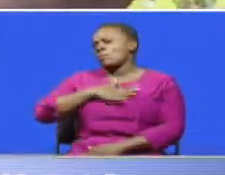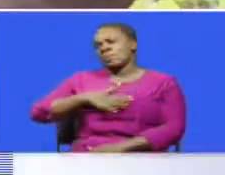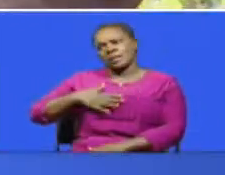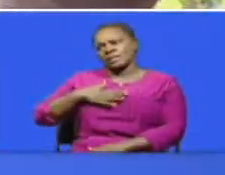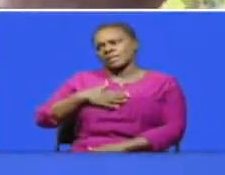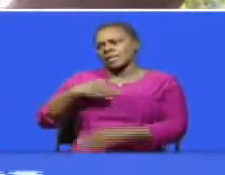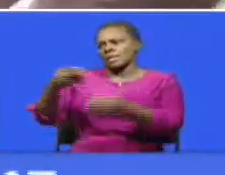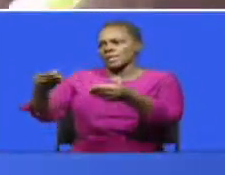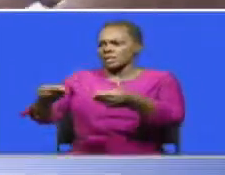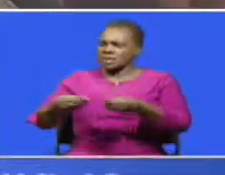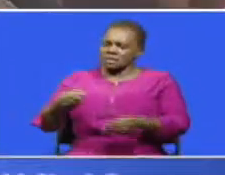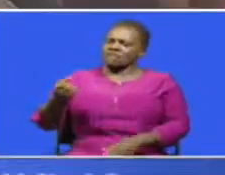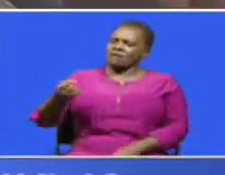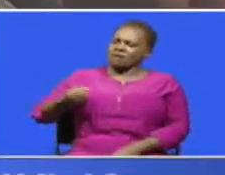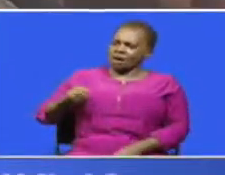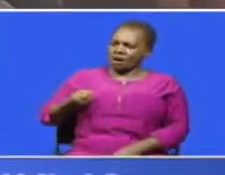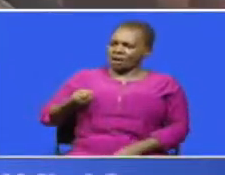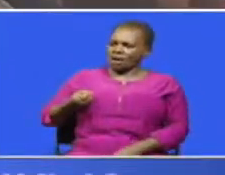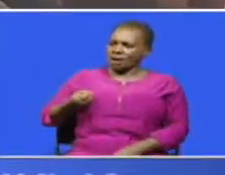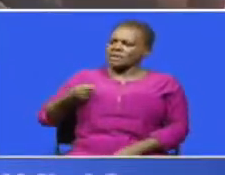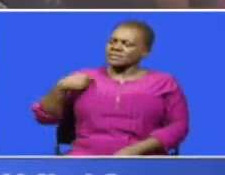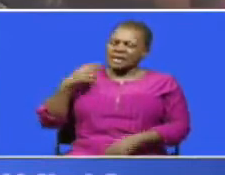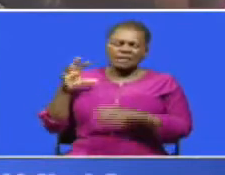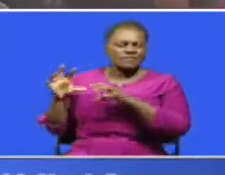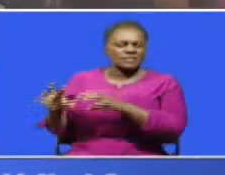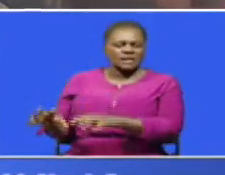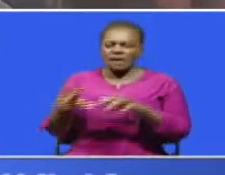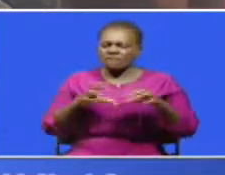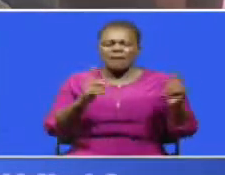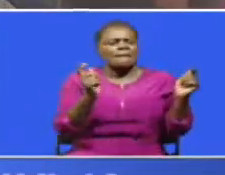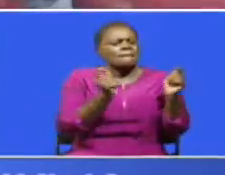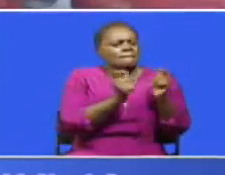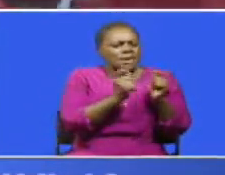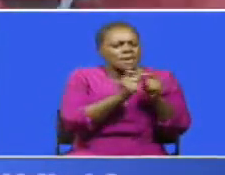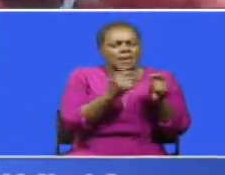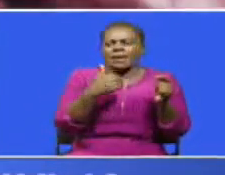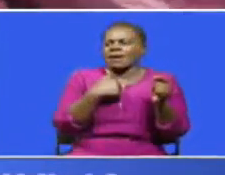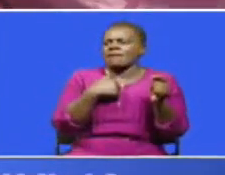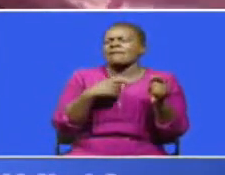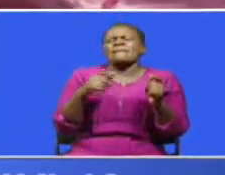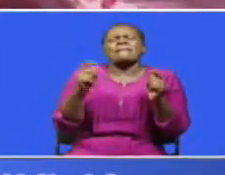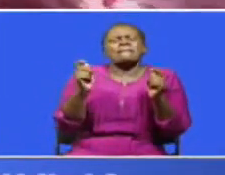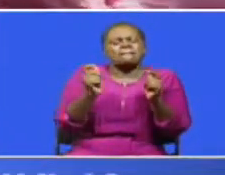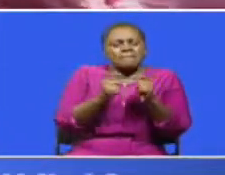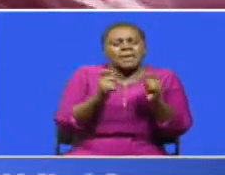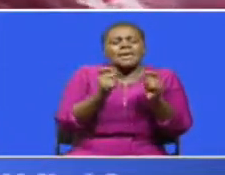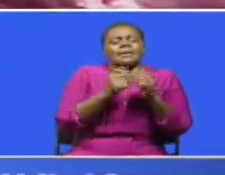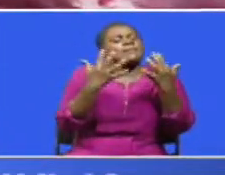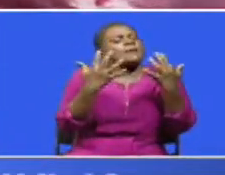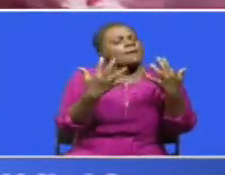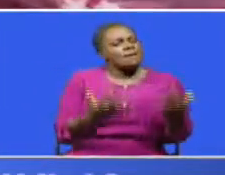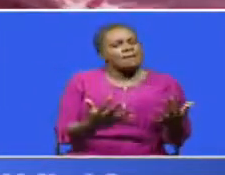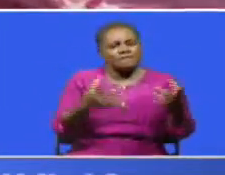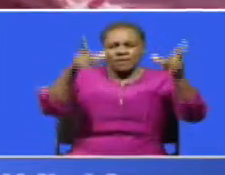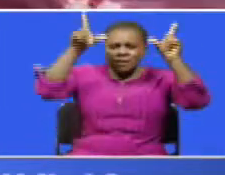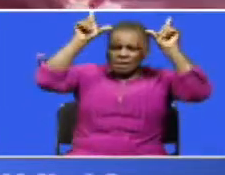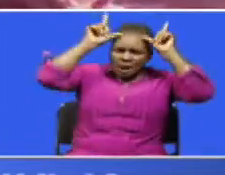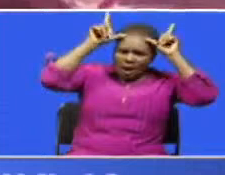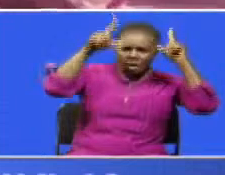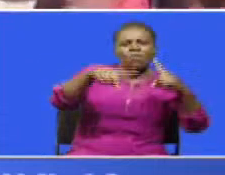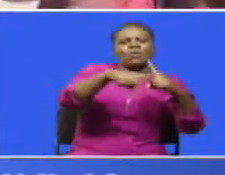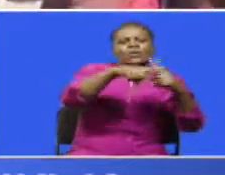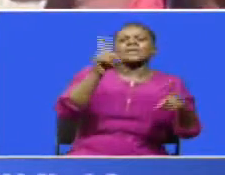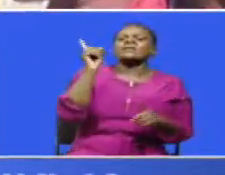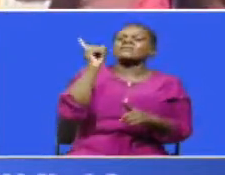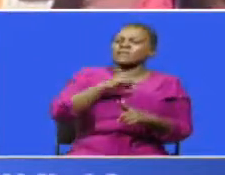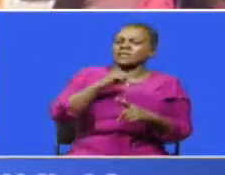iwezekani mtupatie mshahara yetu, kwa sababu tunaumia sana, tunasikia uchungu. It is so painful kwa sababu wale ng'ombe tumewaangusha hapa,